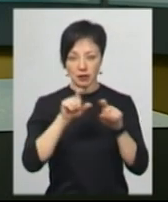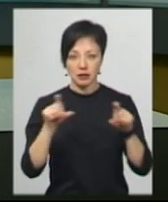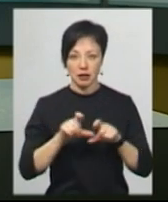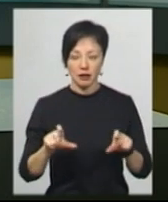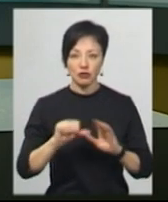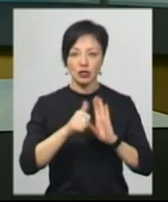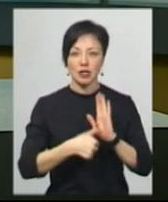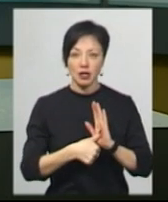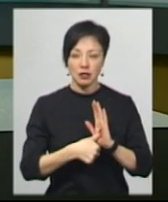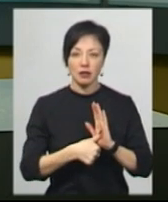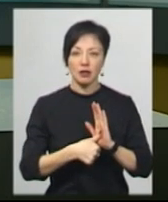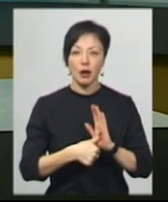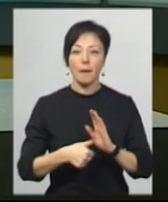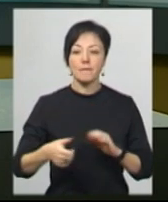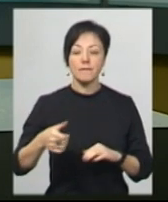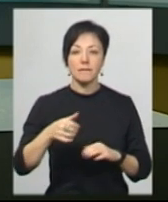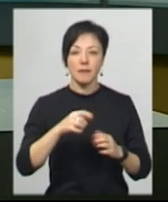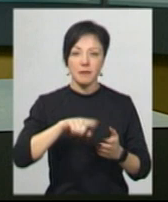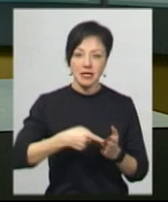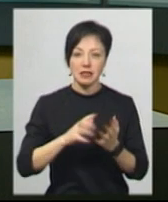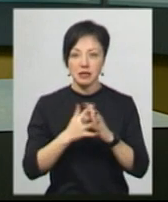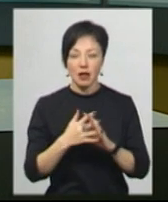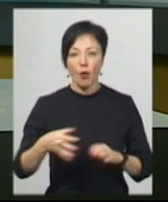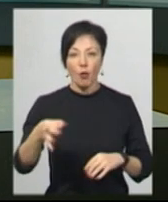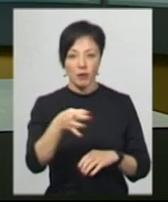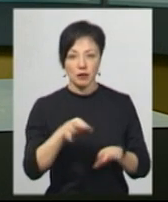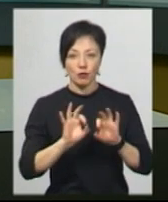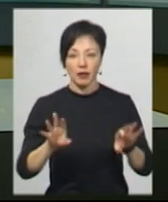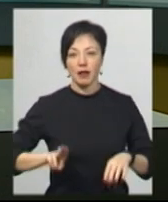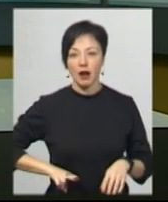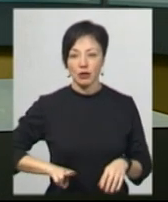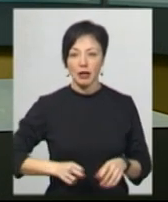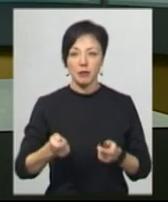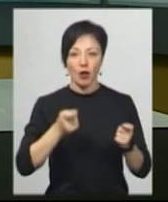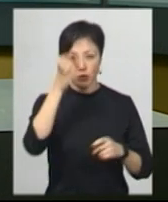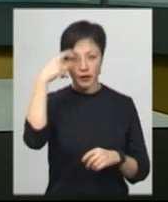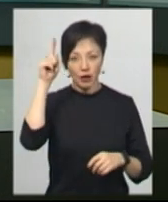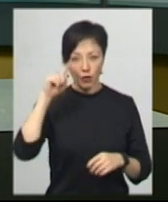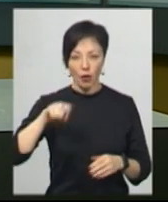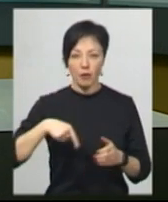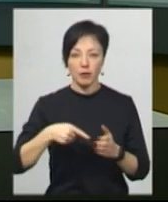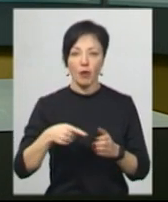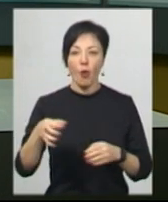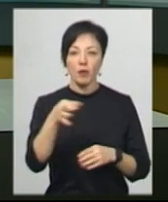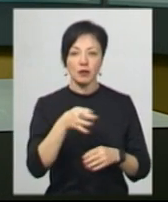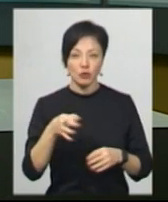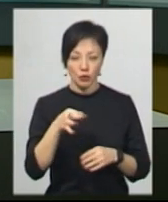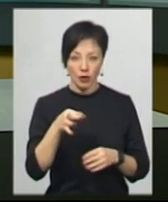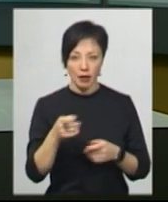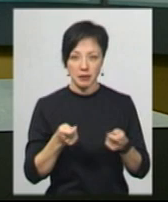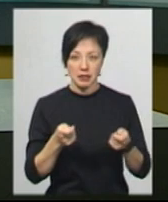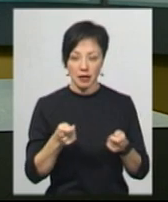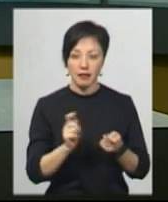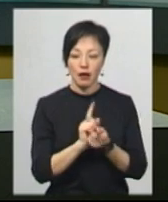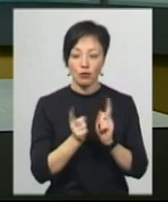у 16 населених пунктах Хмельниччини. Про це розповів директор департаменту освіти і науки Хмельницької ОДА Олег Фасоля.